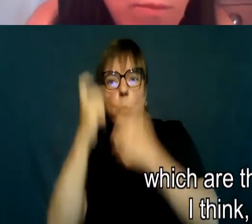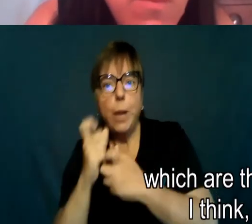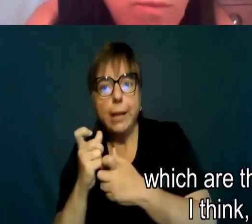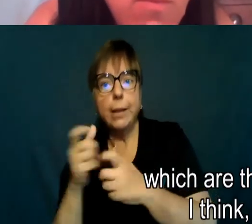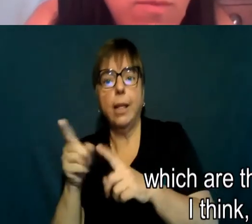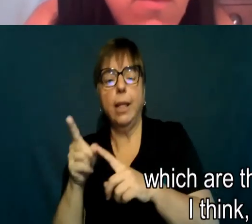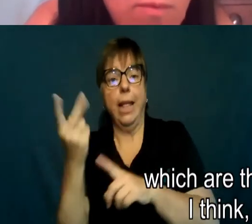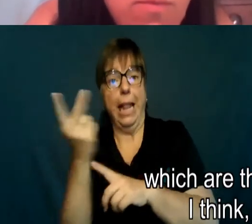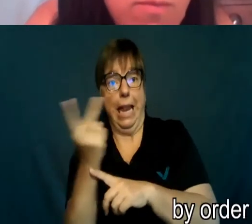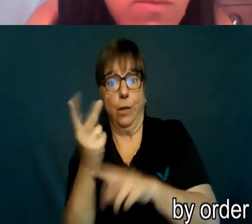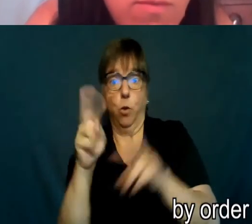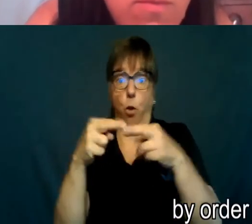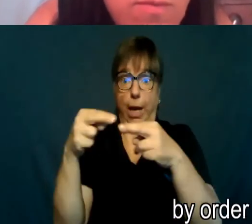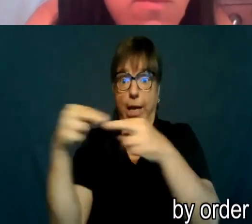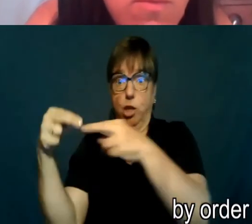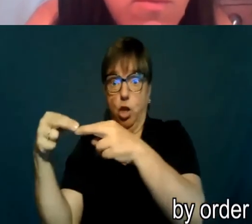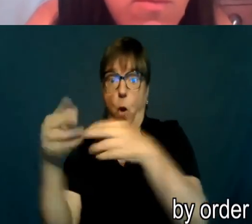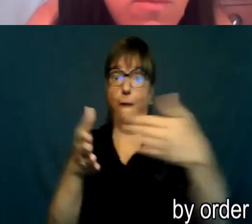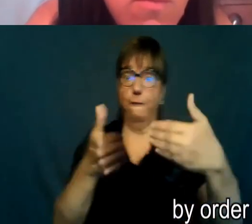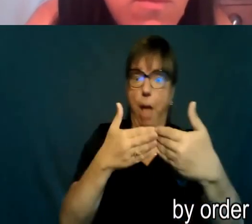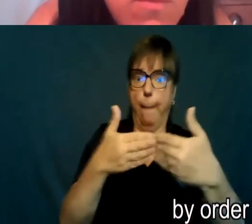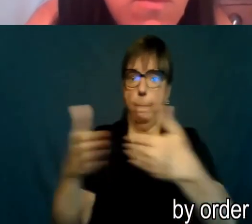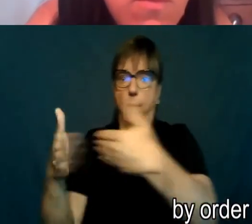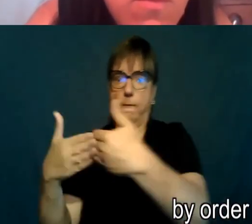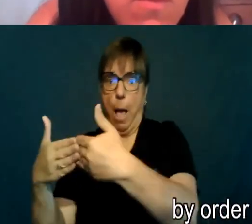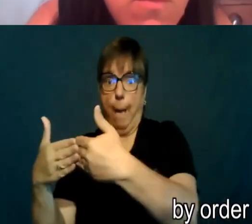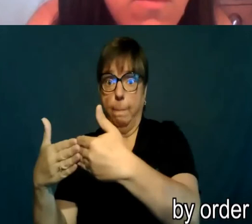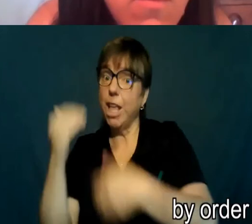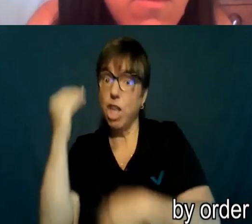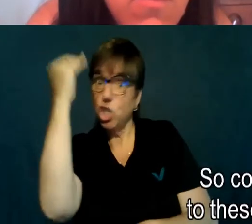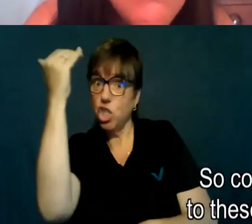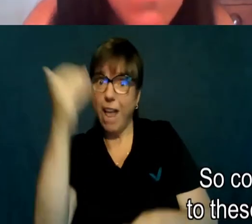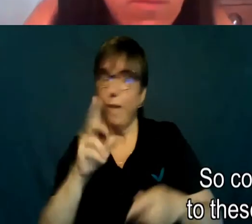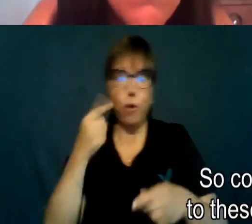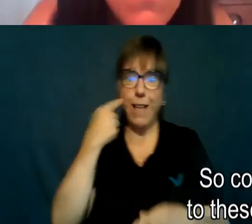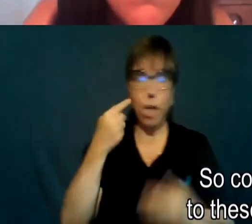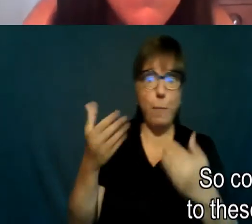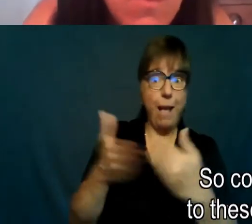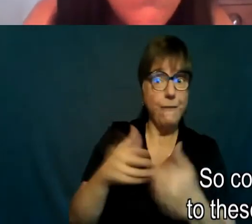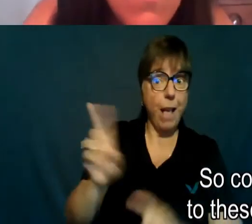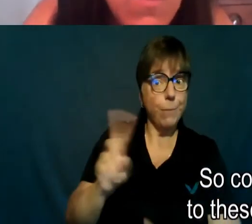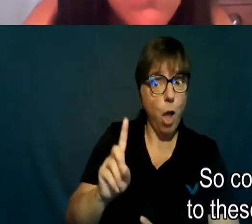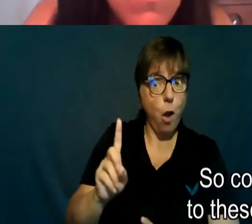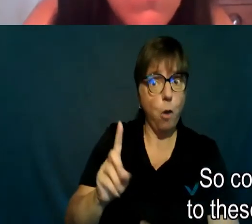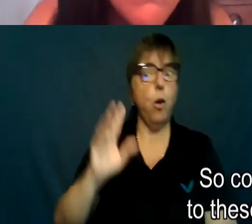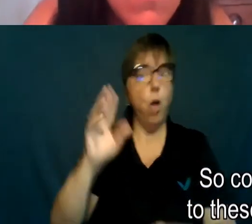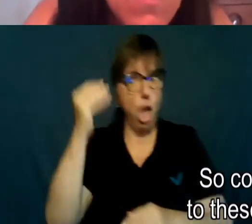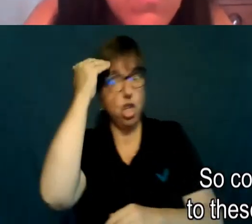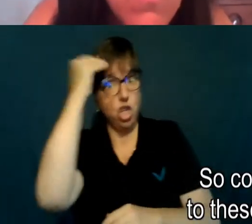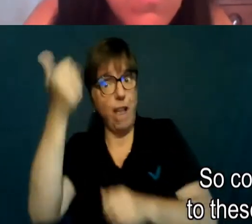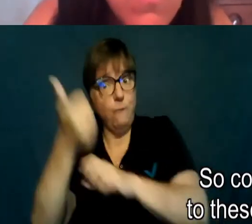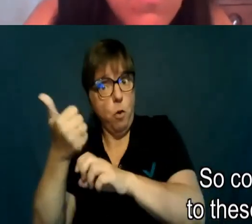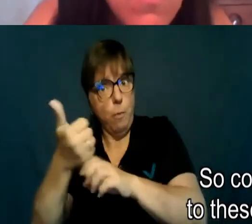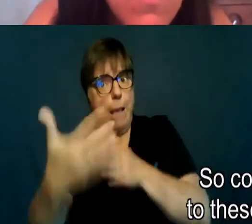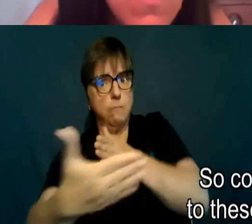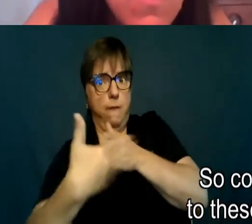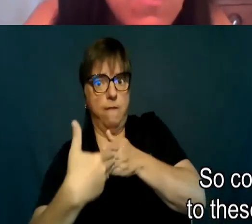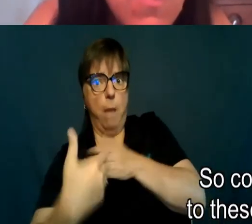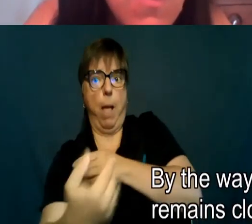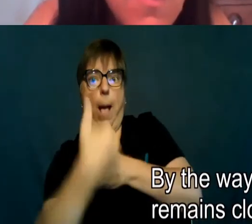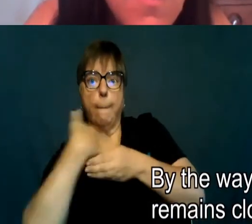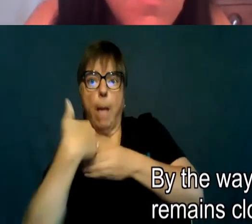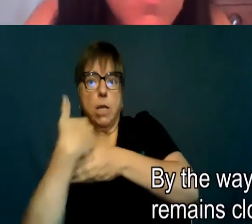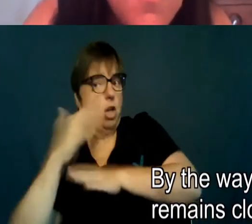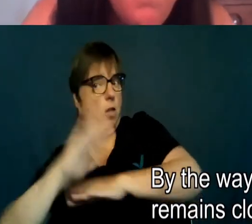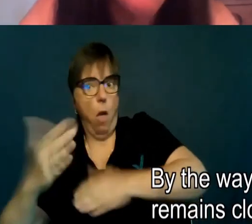régions qui ont été fermées par leurs dirigeants. Alors, je dis bravo à ces deux